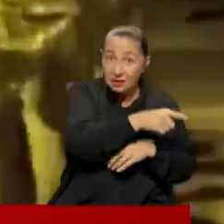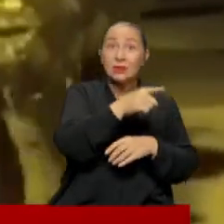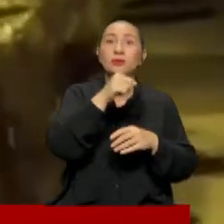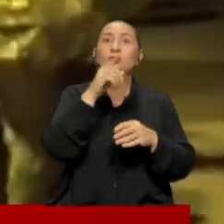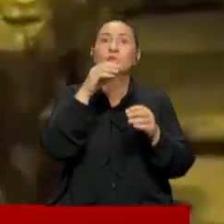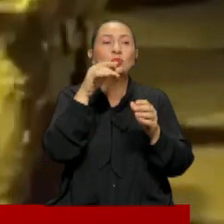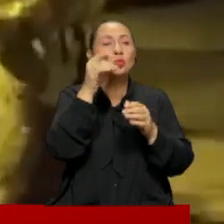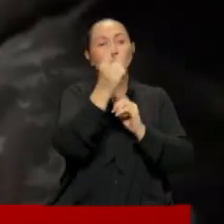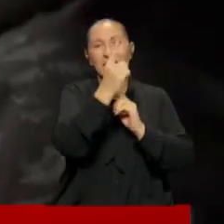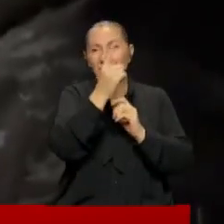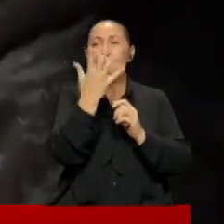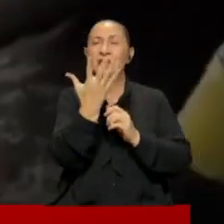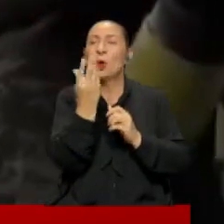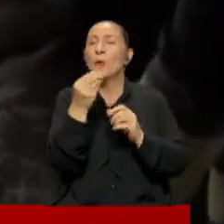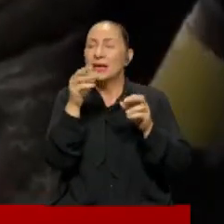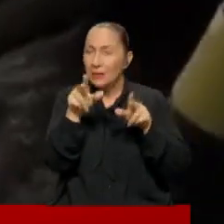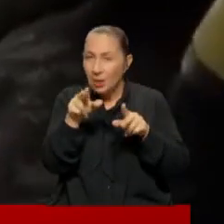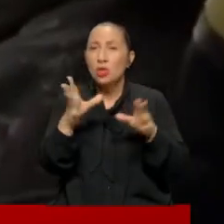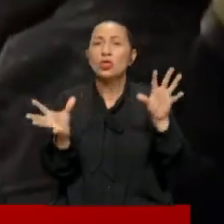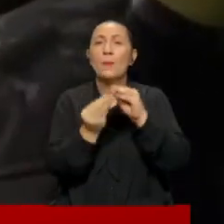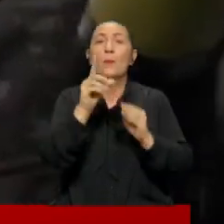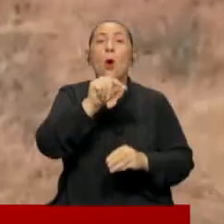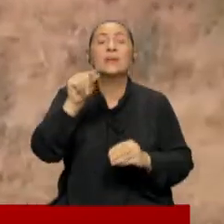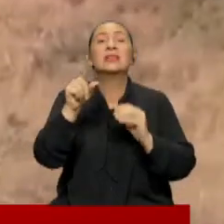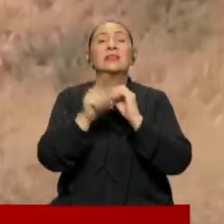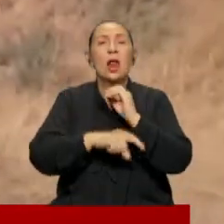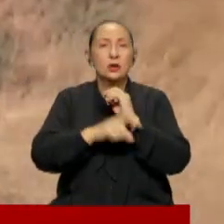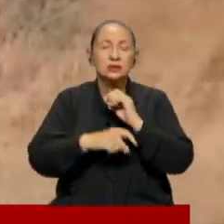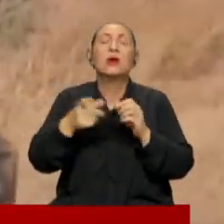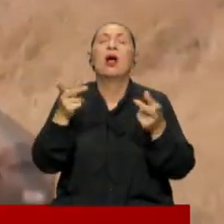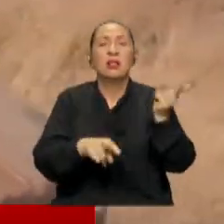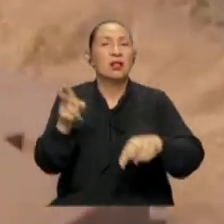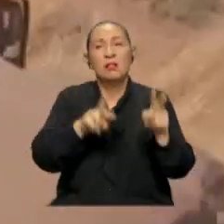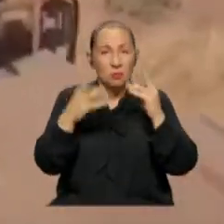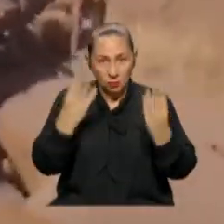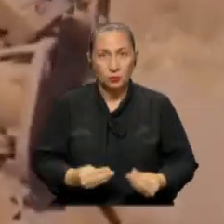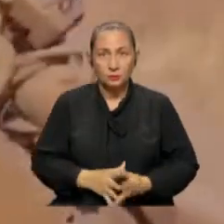Metina bölgelerinde de 5 olmak üzere toplam 11 terörist etkisiz hale getirildi.